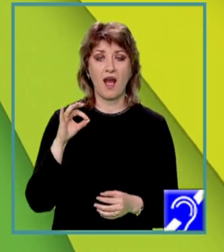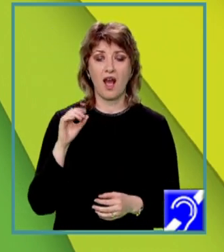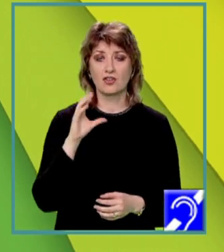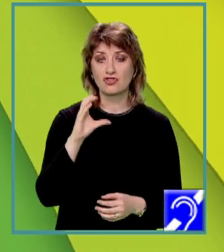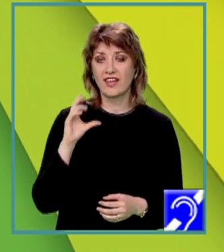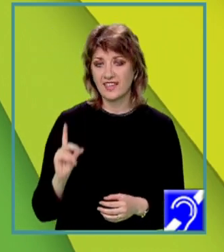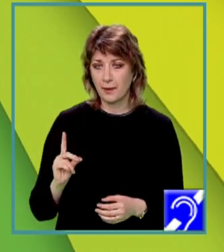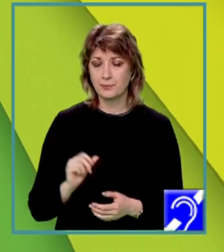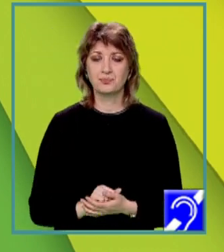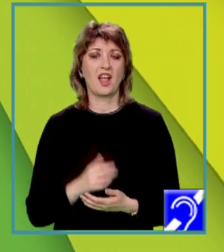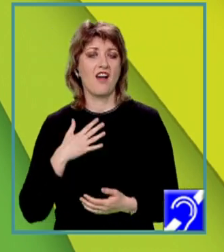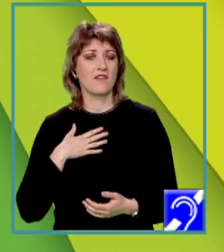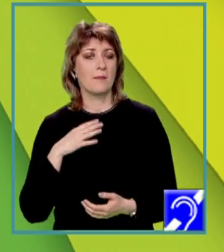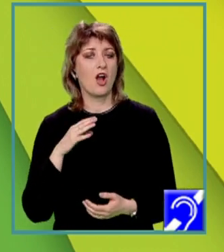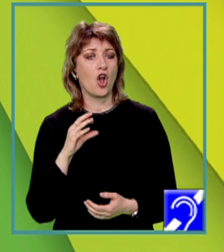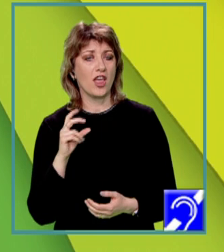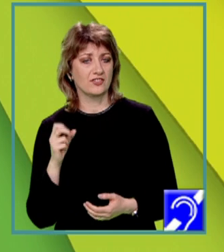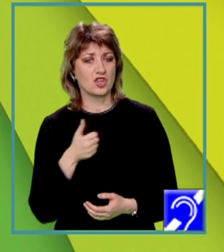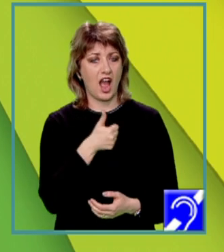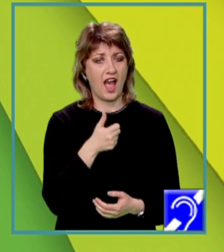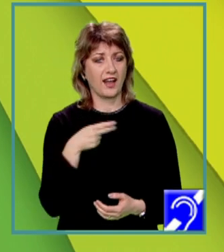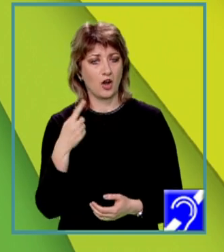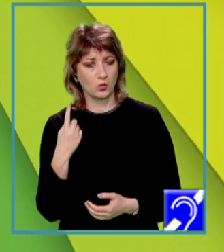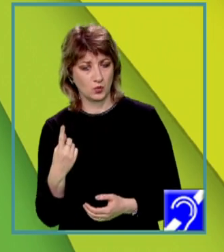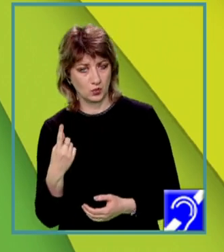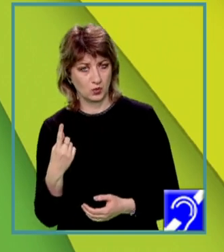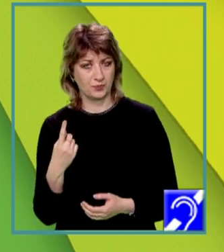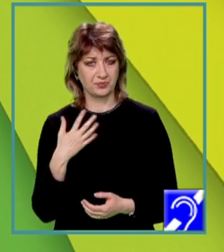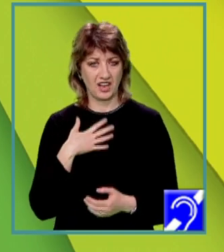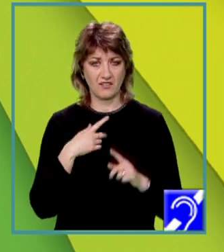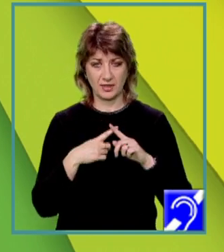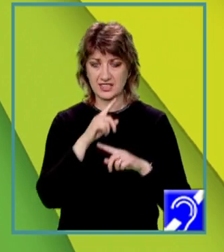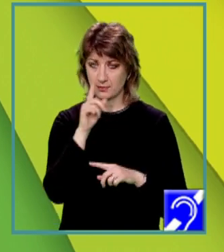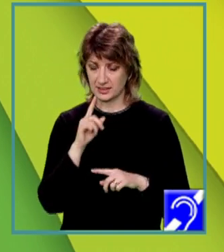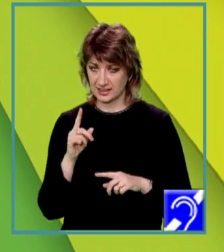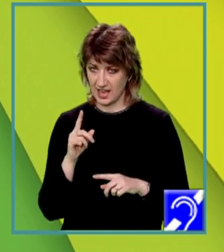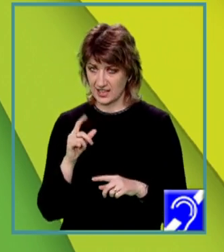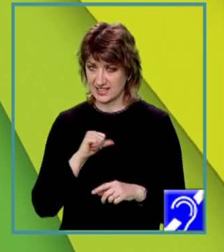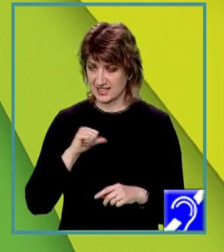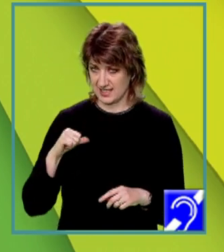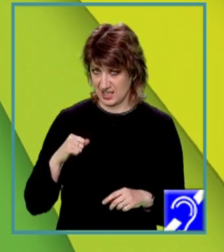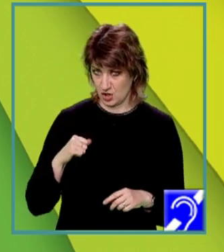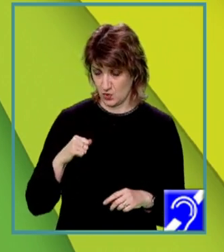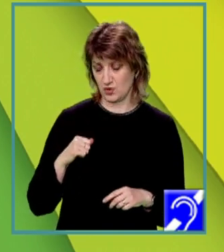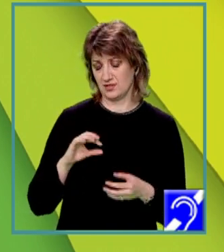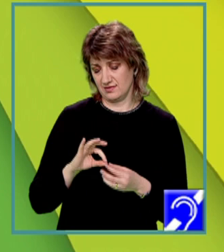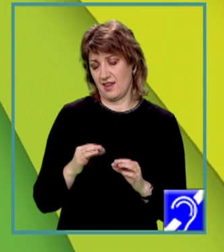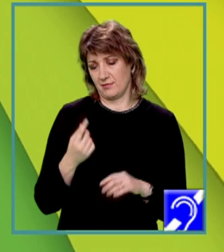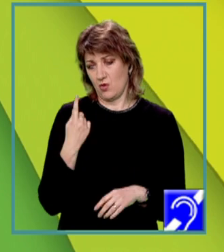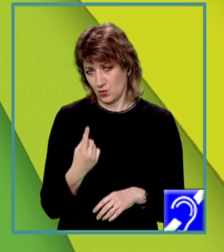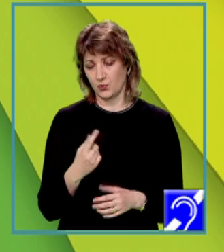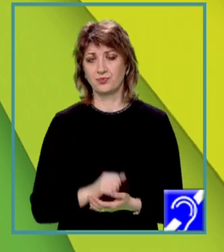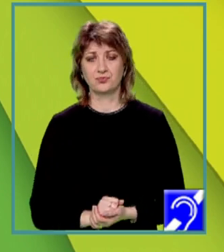avem coeficienții a egal cu unu aici când aveți x pătrat singur disc este unul x